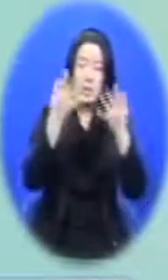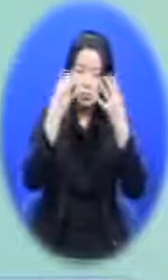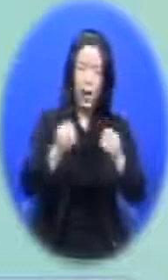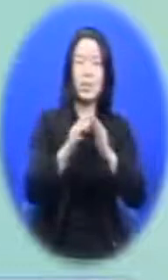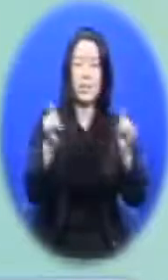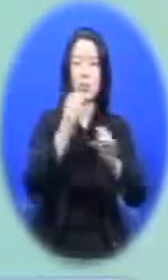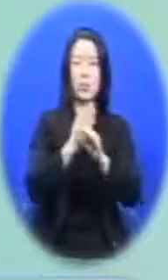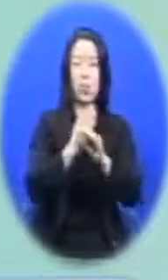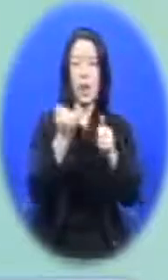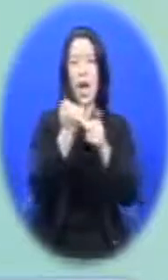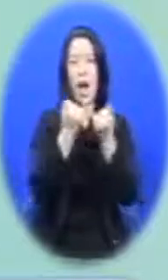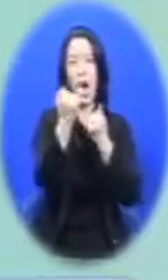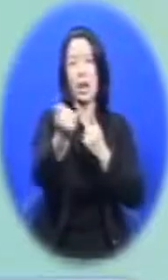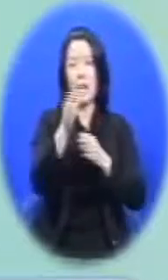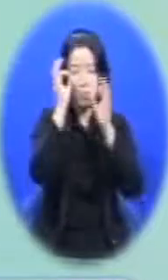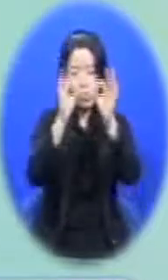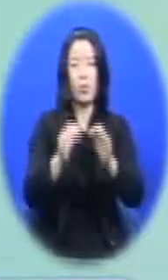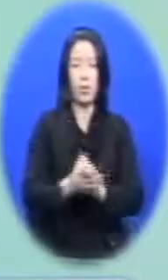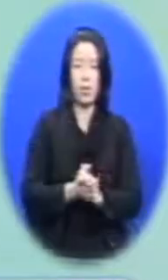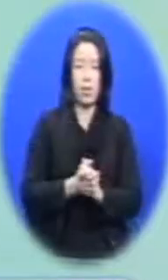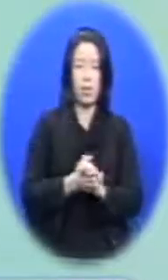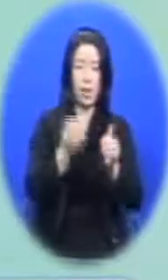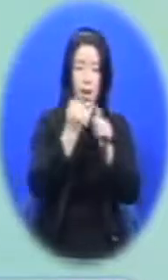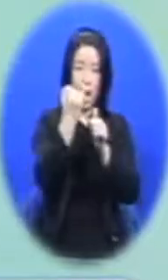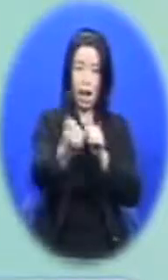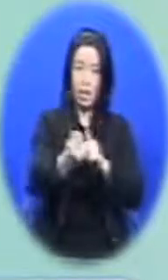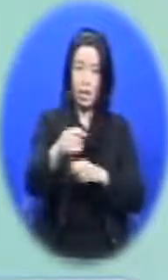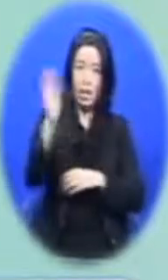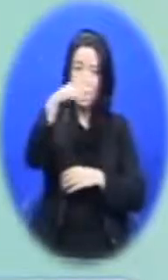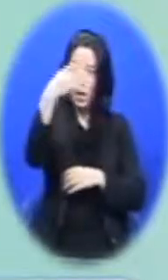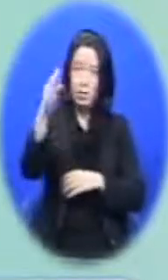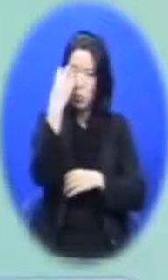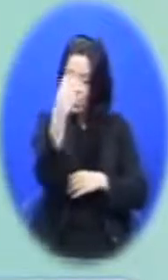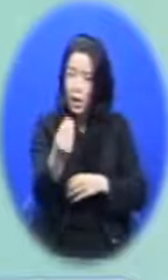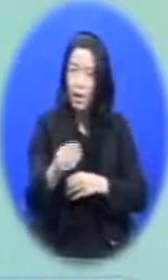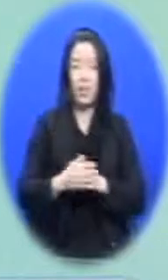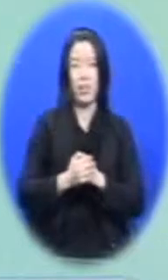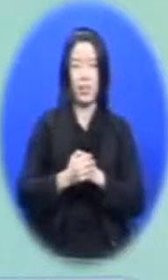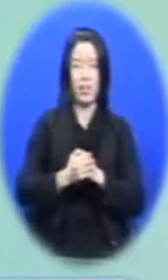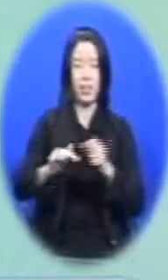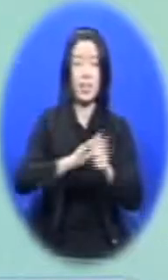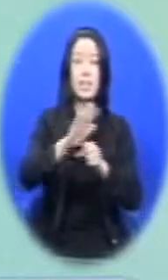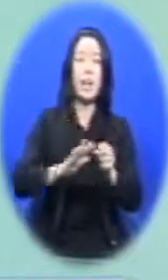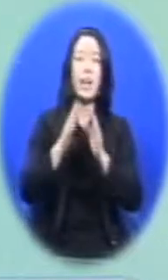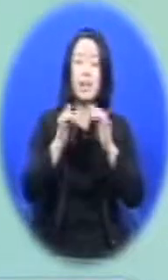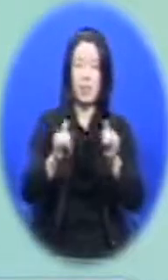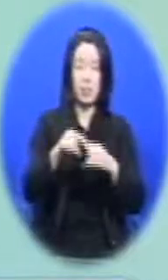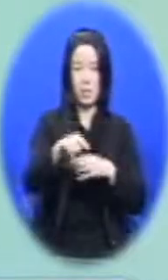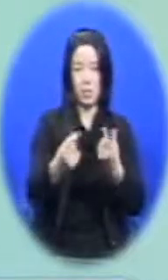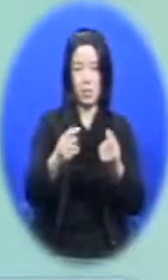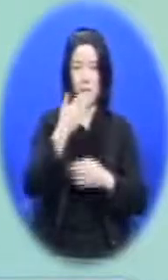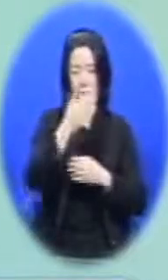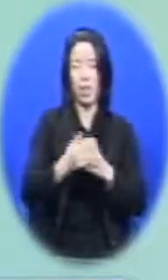사람들 중에 아내가 보이더라는 거예요. 아내가 손수건 흔들고 있는 아내가 보이더래요. 사랑하는 사람은 그렇게